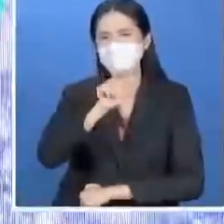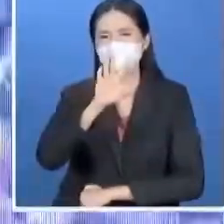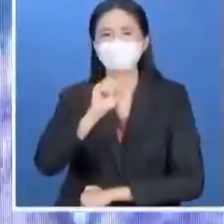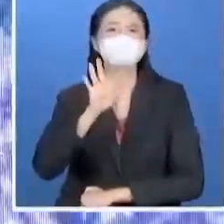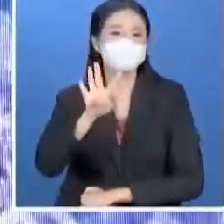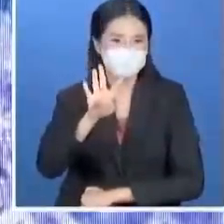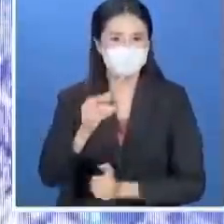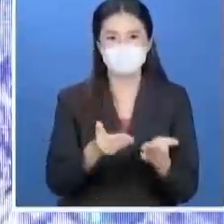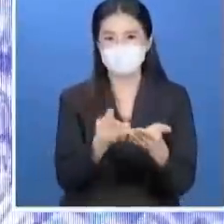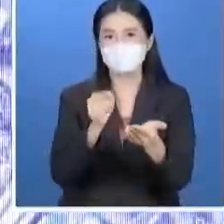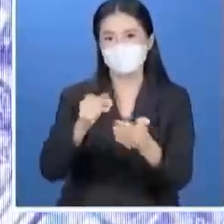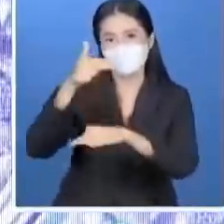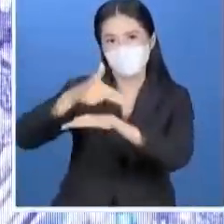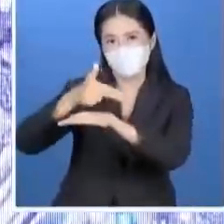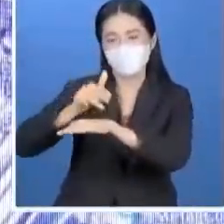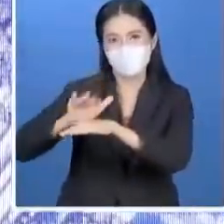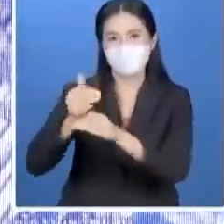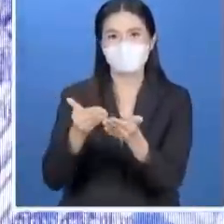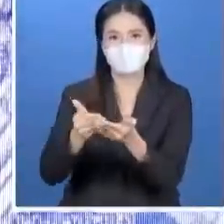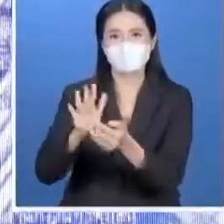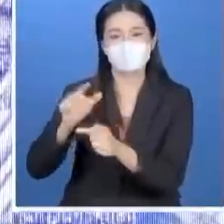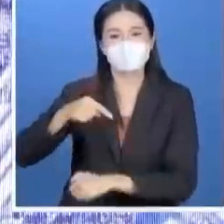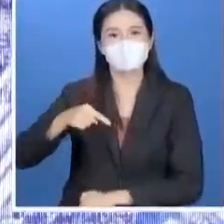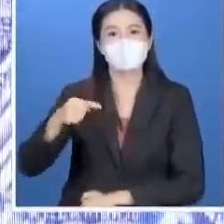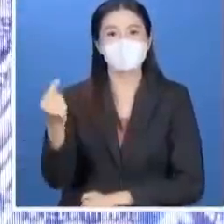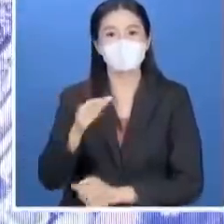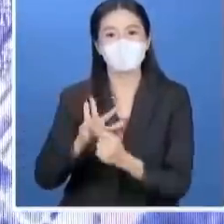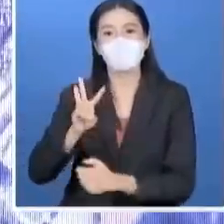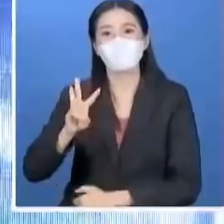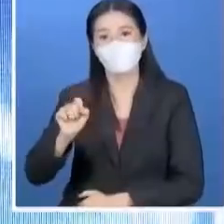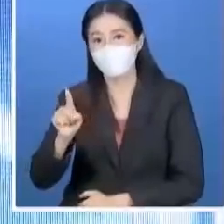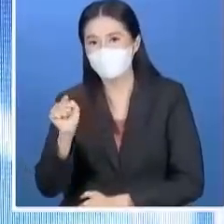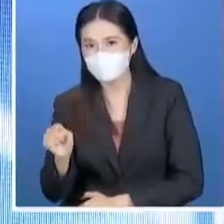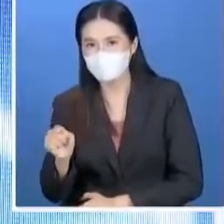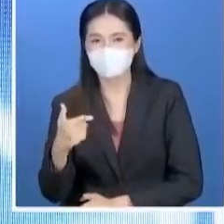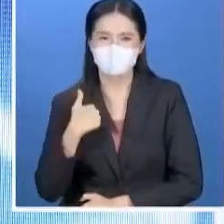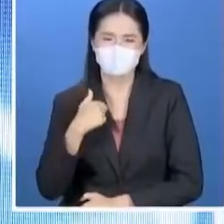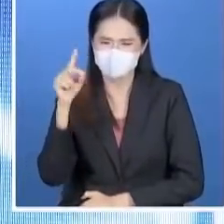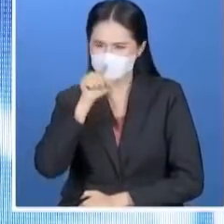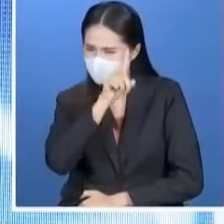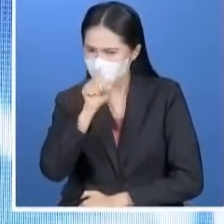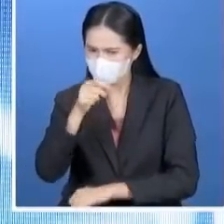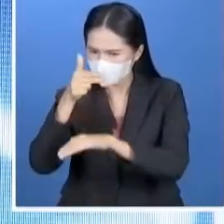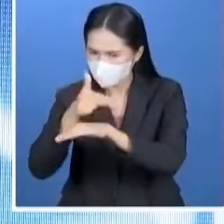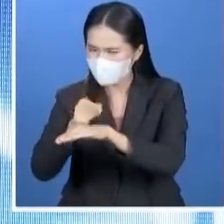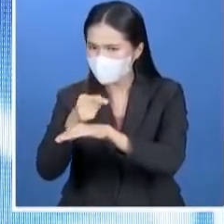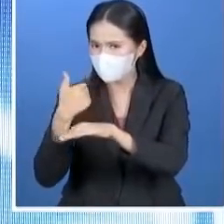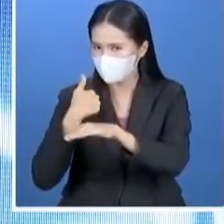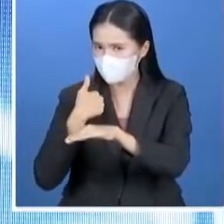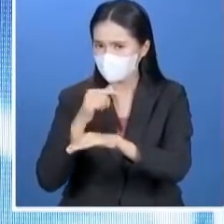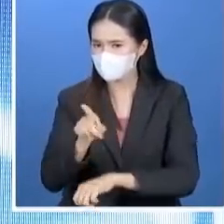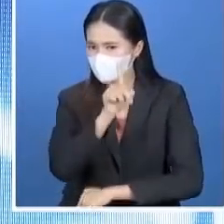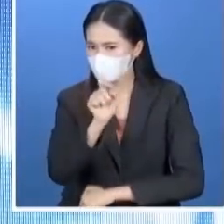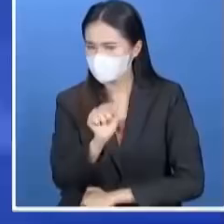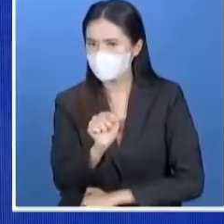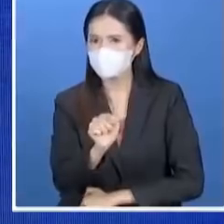21:54 เรือได้ผ่านกล้องวงจรปิดของท่าเรือเทเวศ1บริเวณนี้ซึ่งจุดนี้ได้เกิดข้อสงสัยขึ้นโดยมีการตั้งข้อสังเ